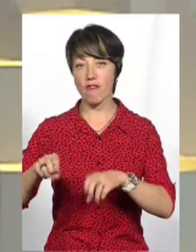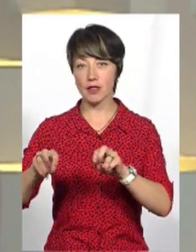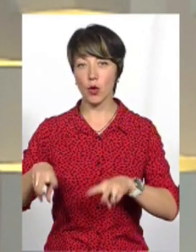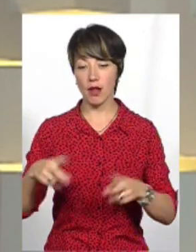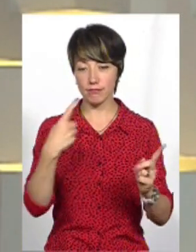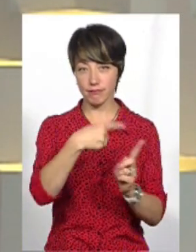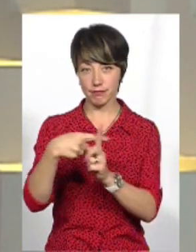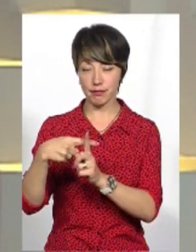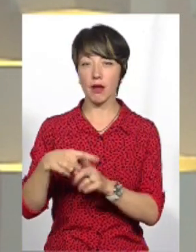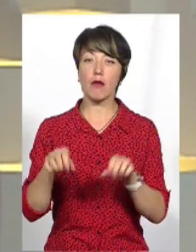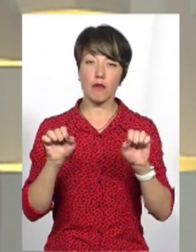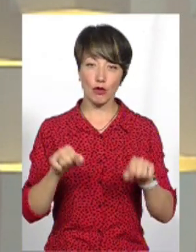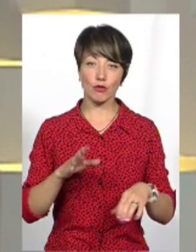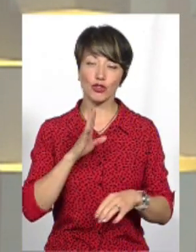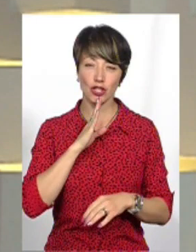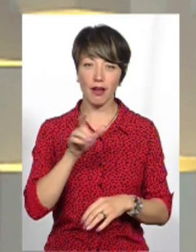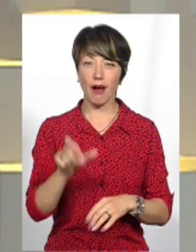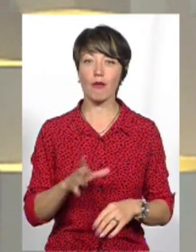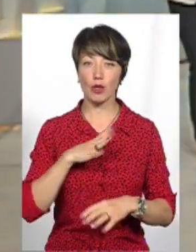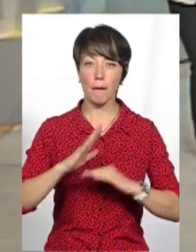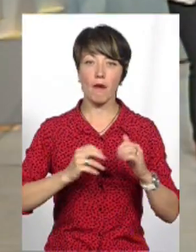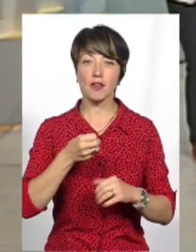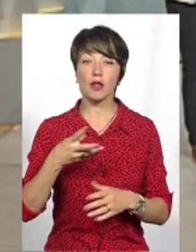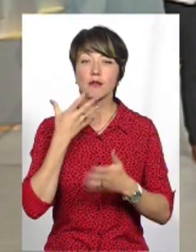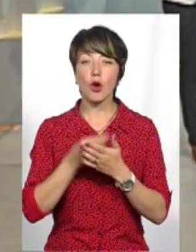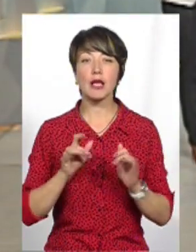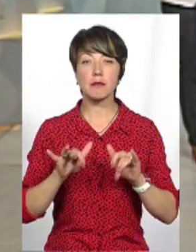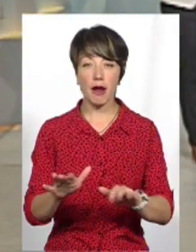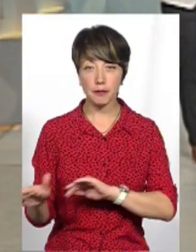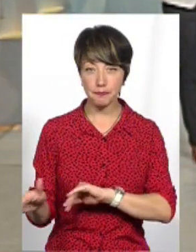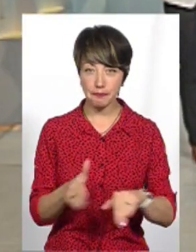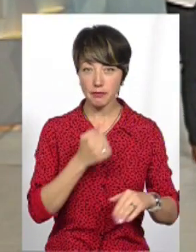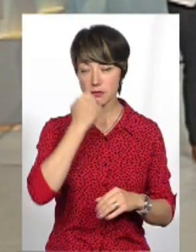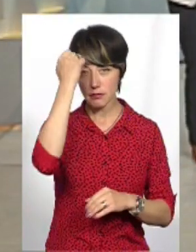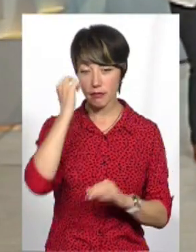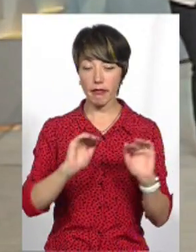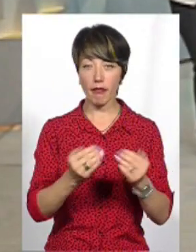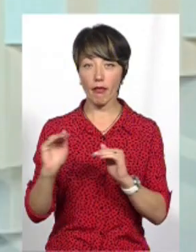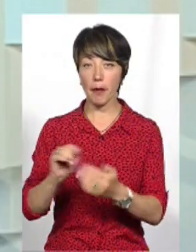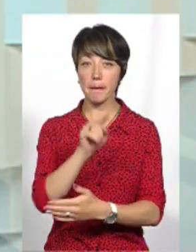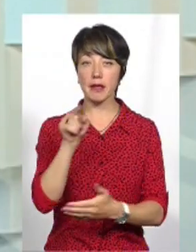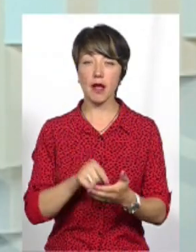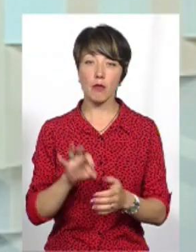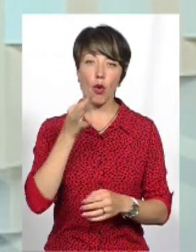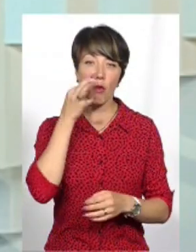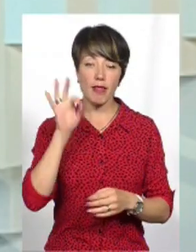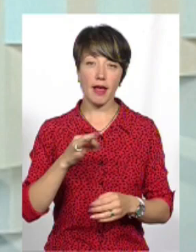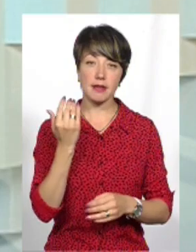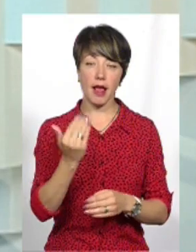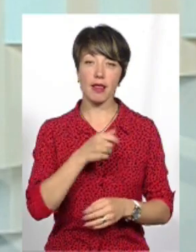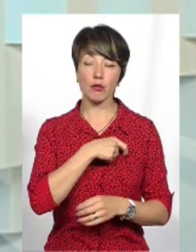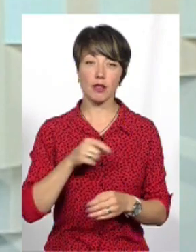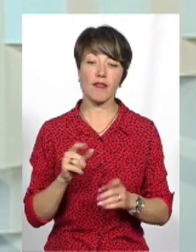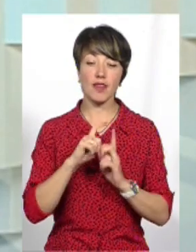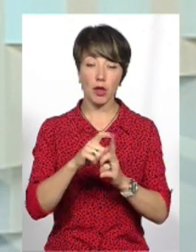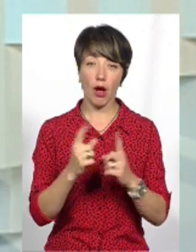жінка може бути професіоналом своєї справи. Дякую. І далі маємо бліц питання стосовно компетенції депутатських.